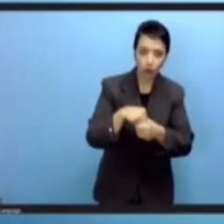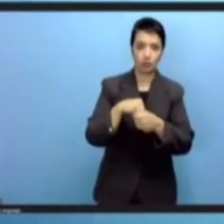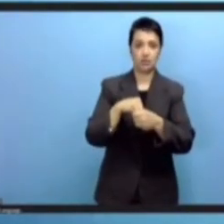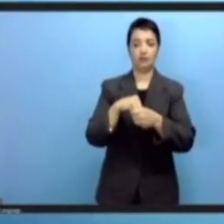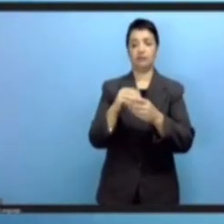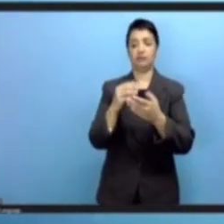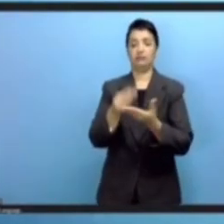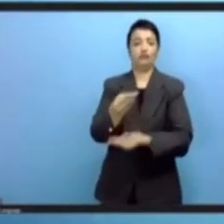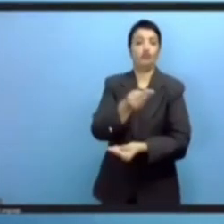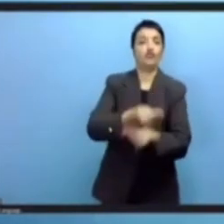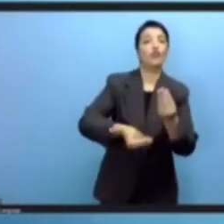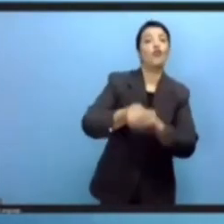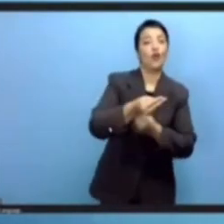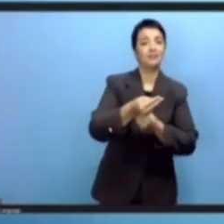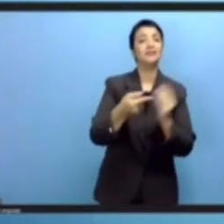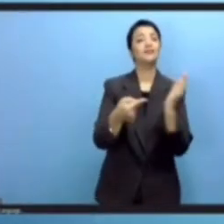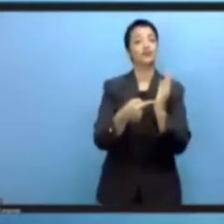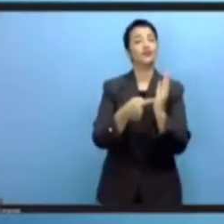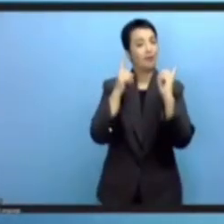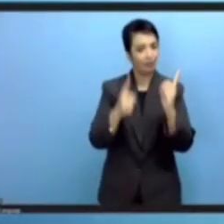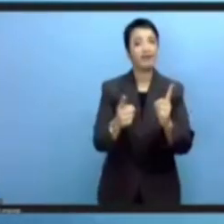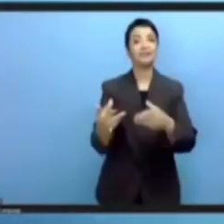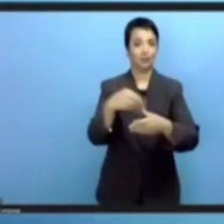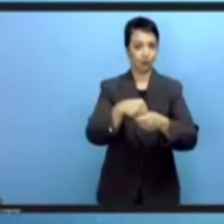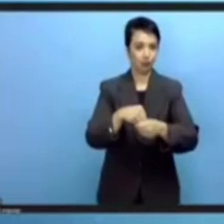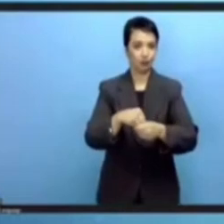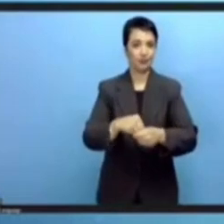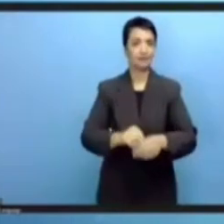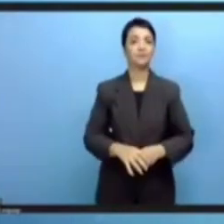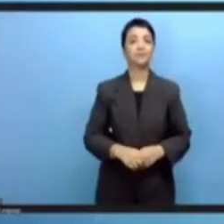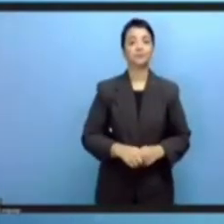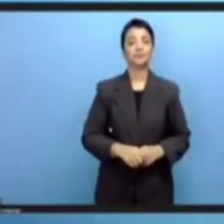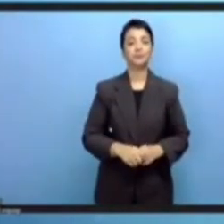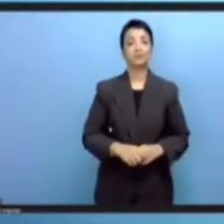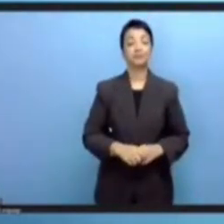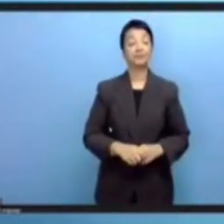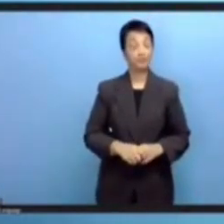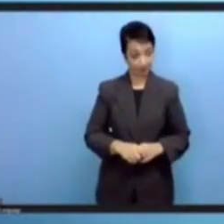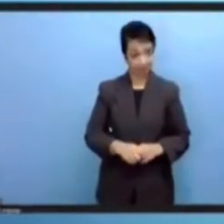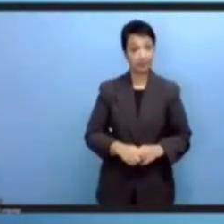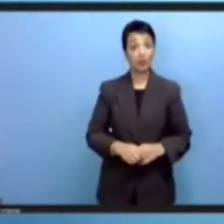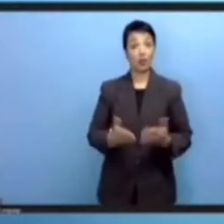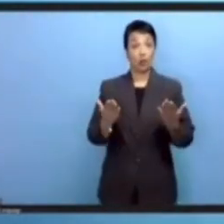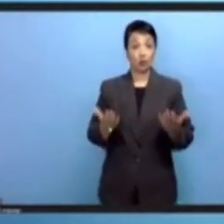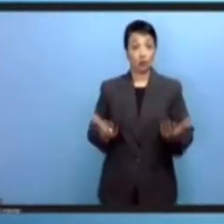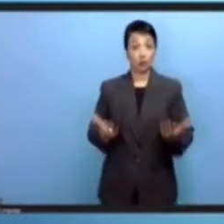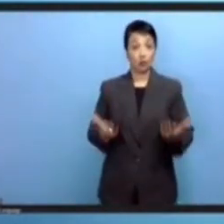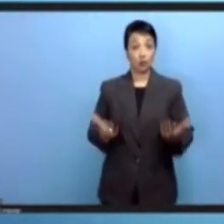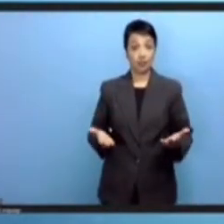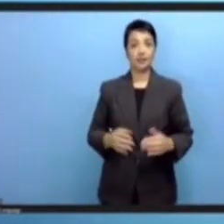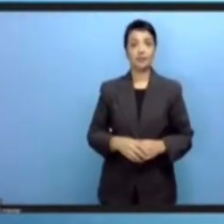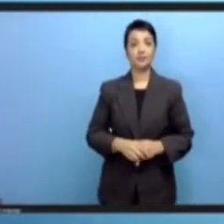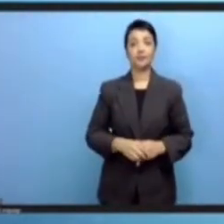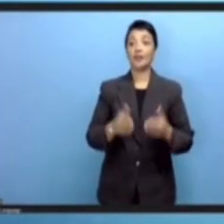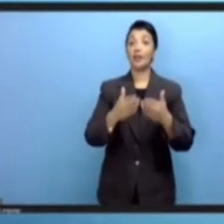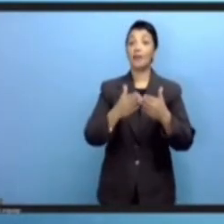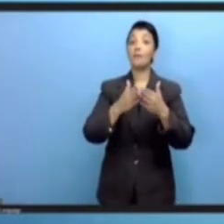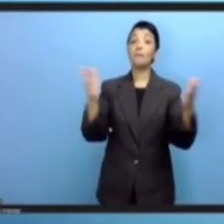ait une participation inclusive dans l'économie digitale. Aujourd'hui,